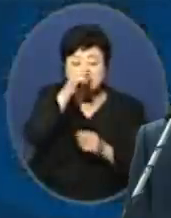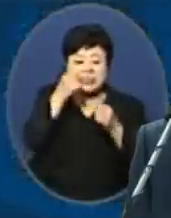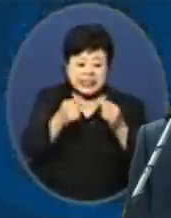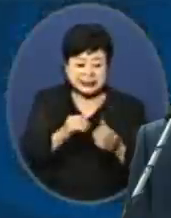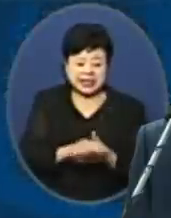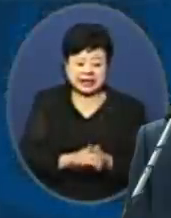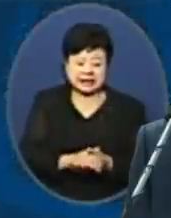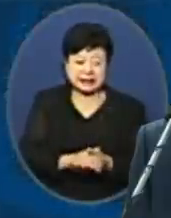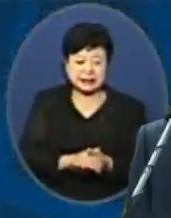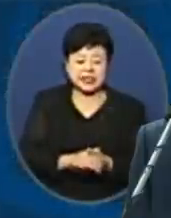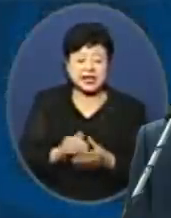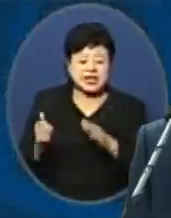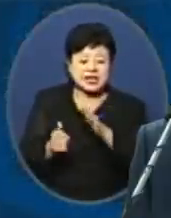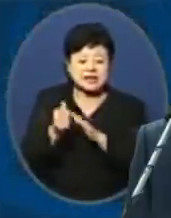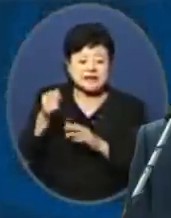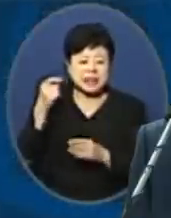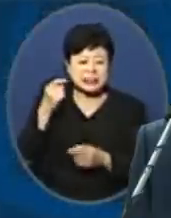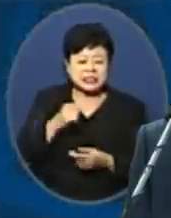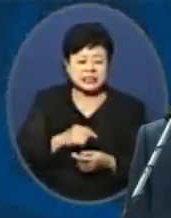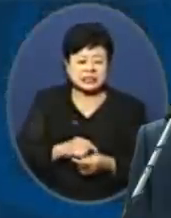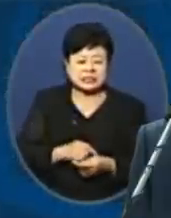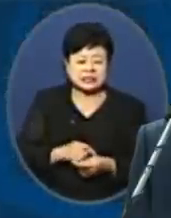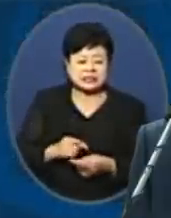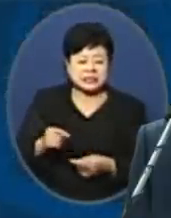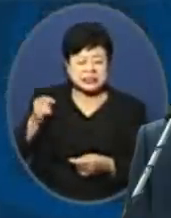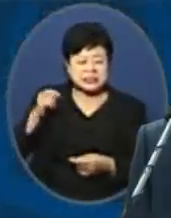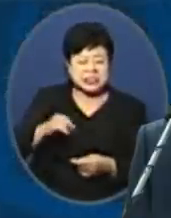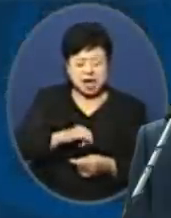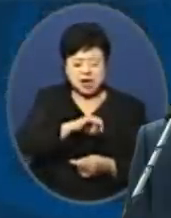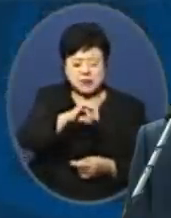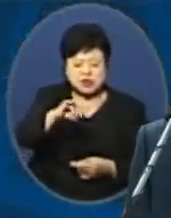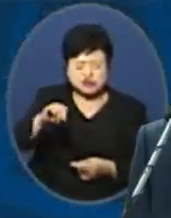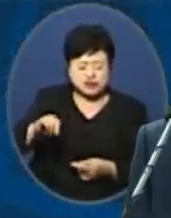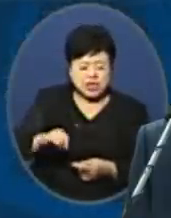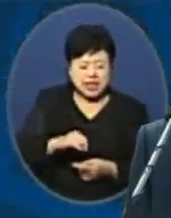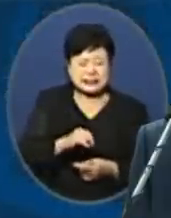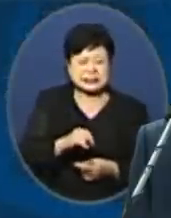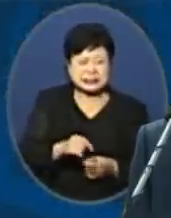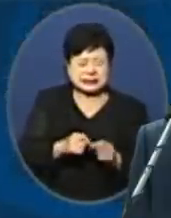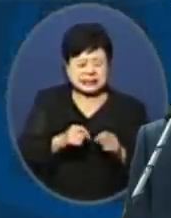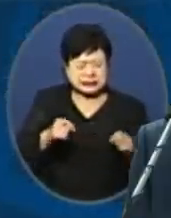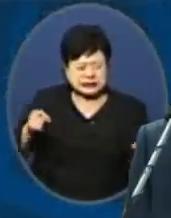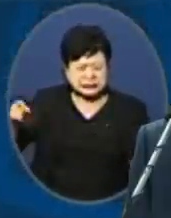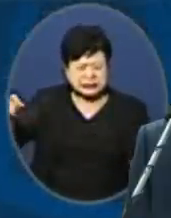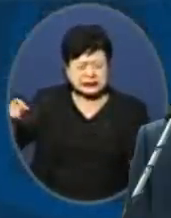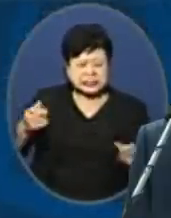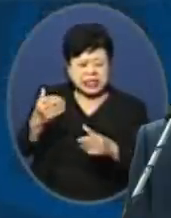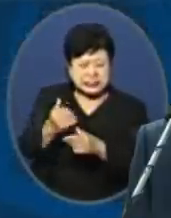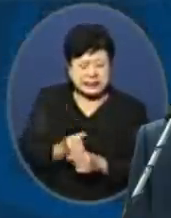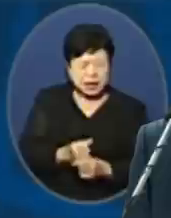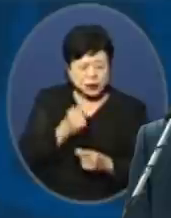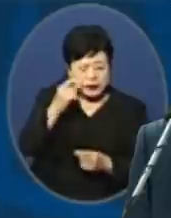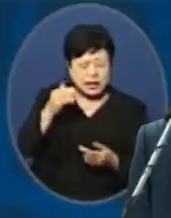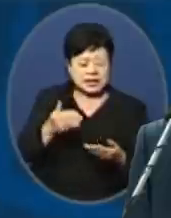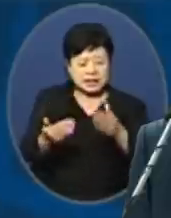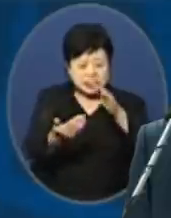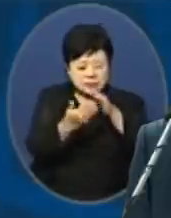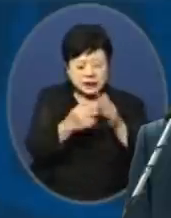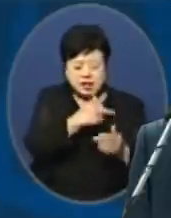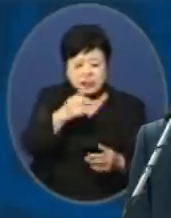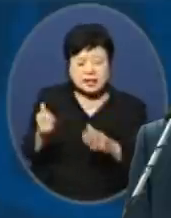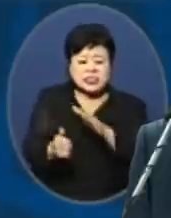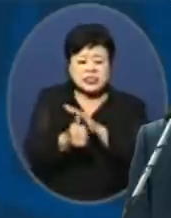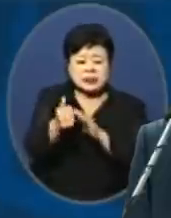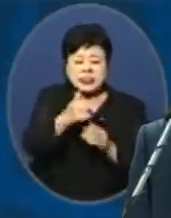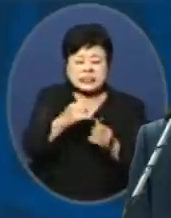산다. 그 희망이 거미줄같이 가는 것일지라도 사람들은 그것을 잡고 마침내 위대한 일을 이루어낸다. 큰 희망이